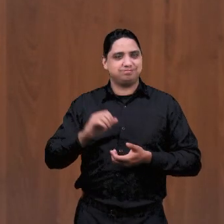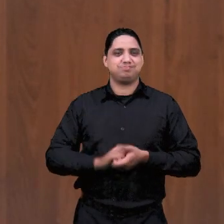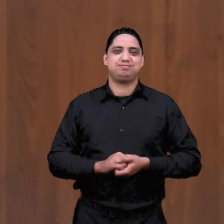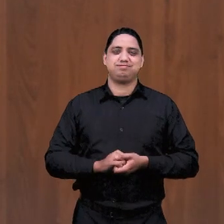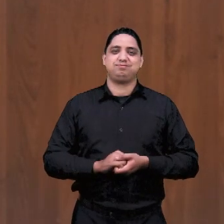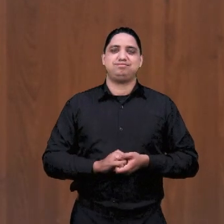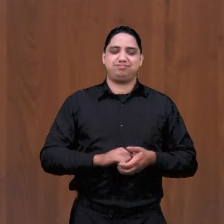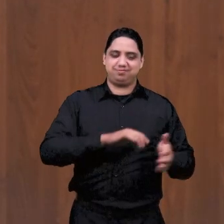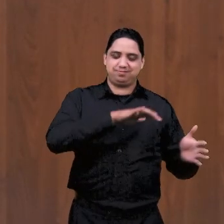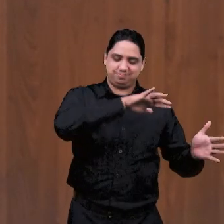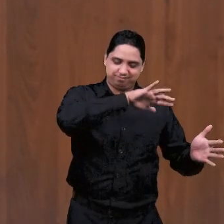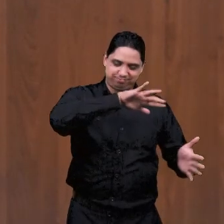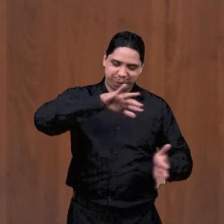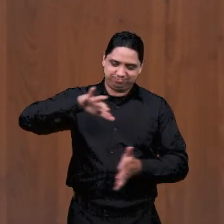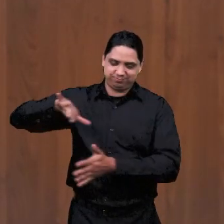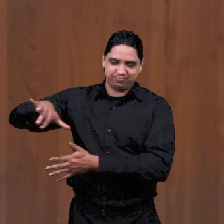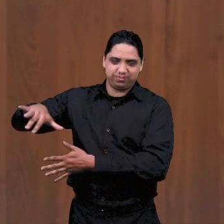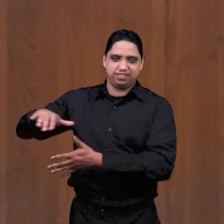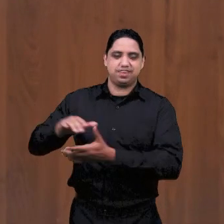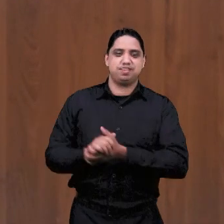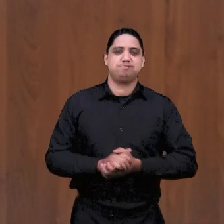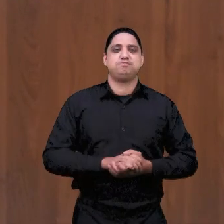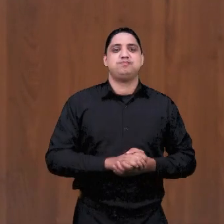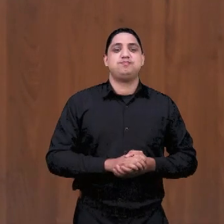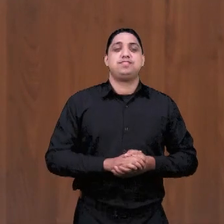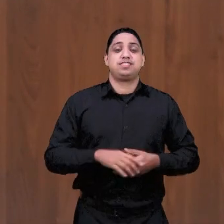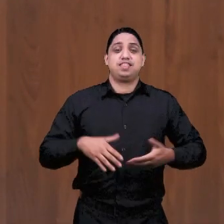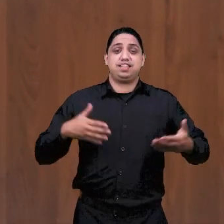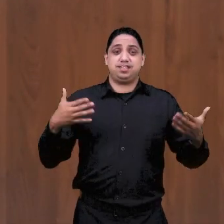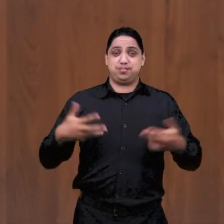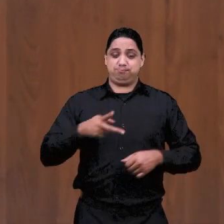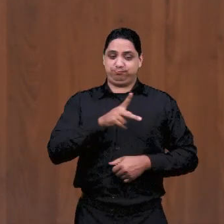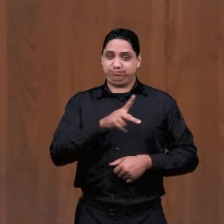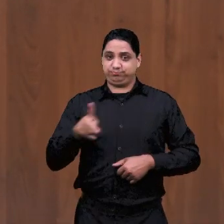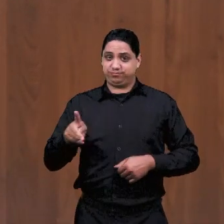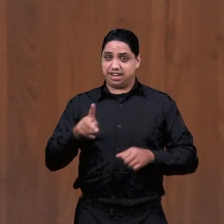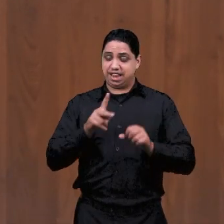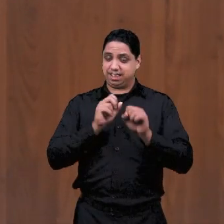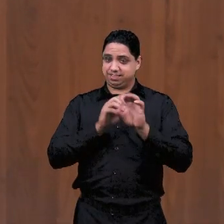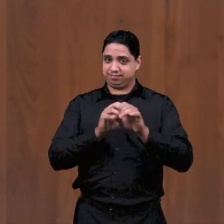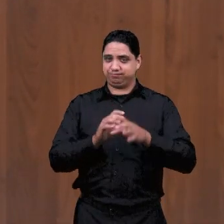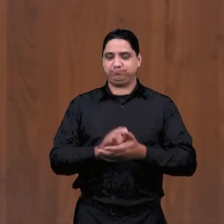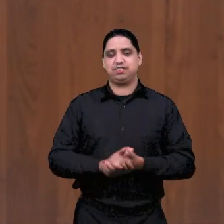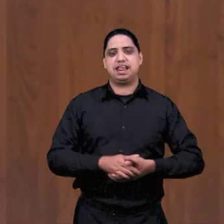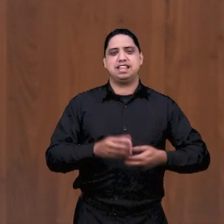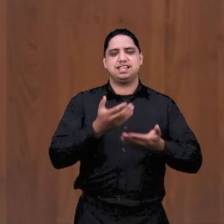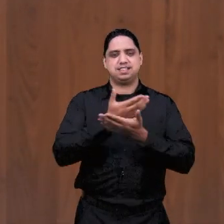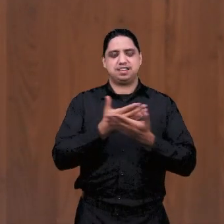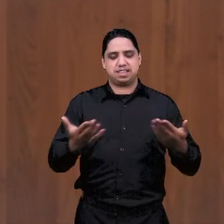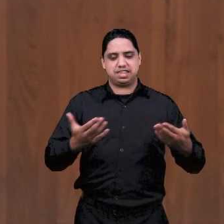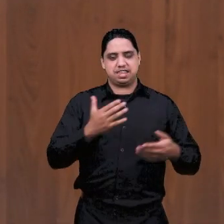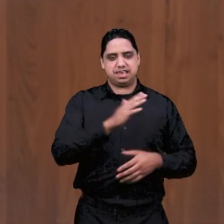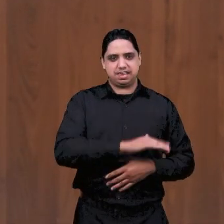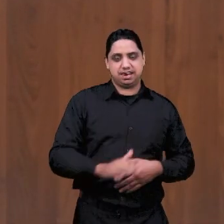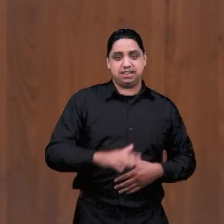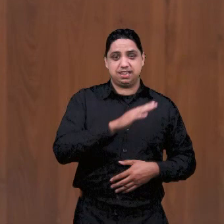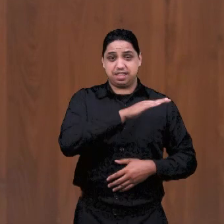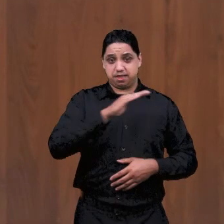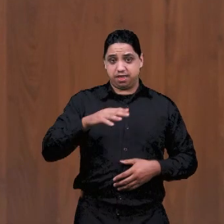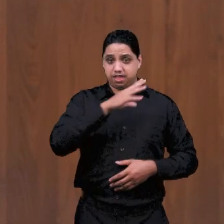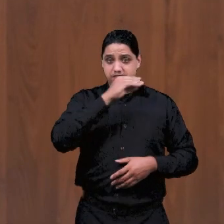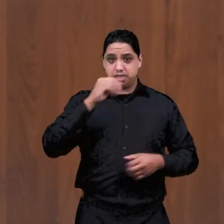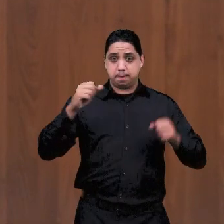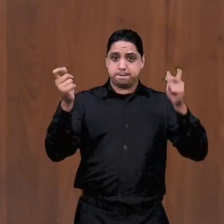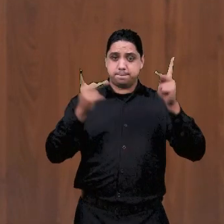Nous saluons les enfants intermédiaires et adolescents dans la paix du Seigneur. La thématique de notre étude, c'est